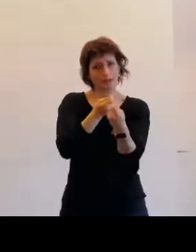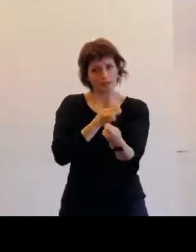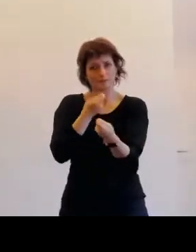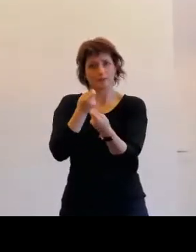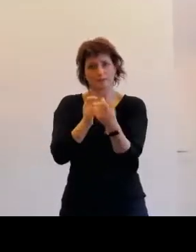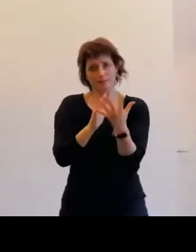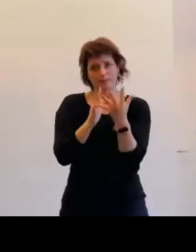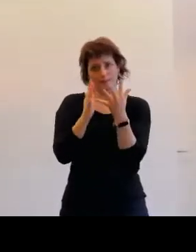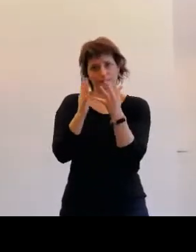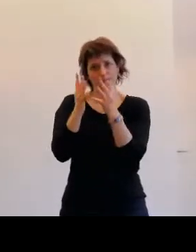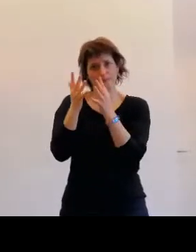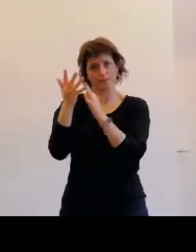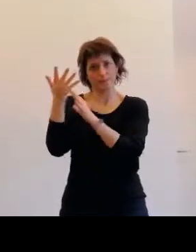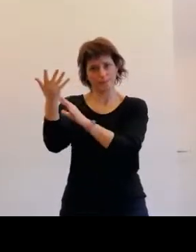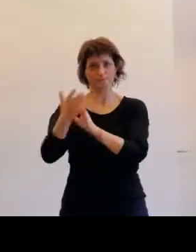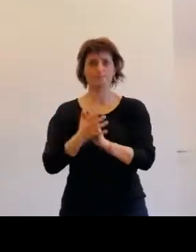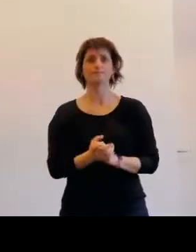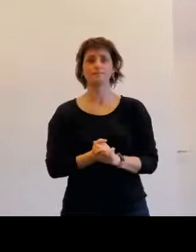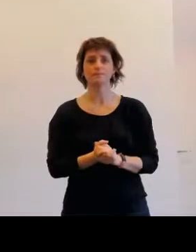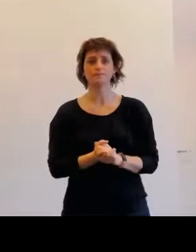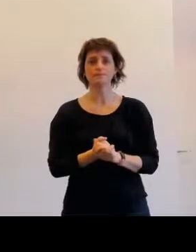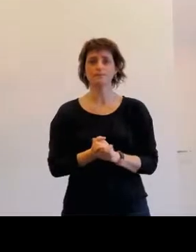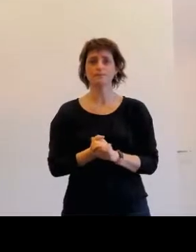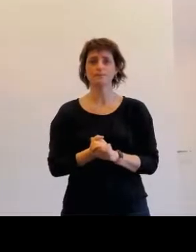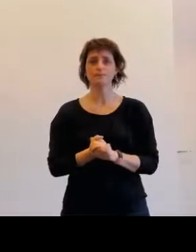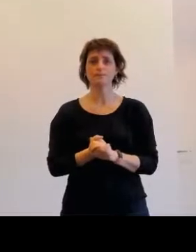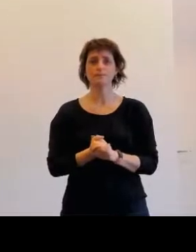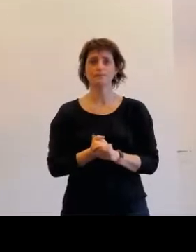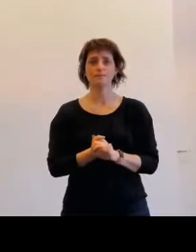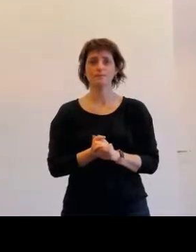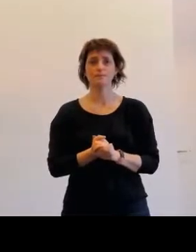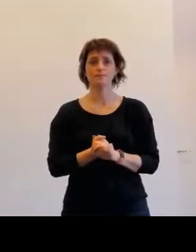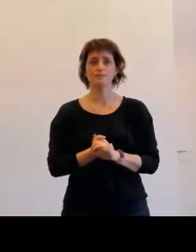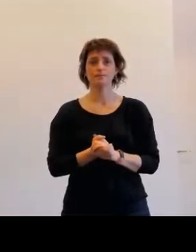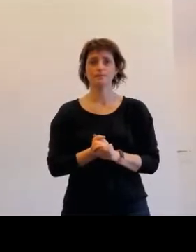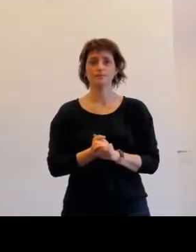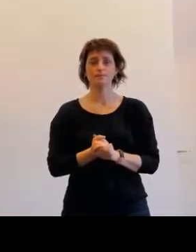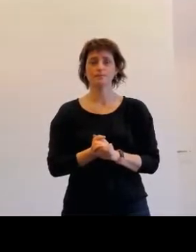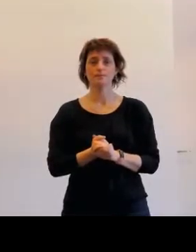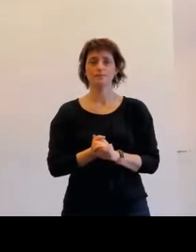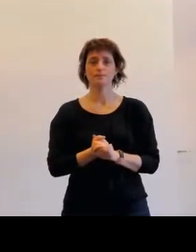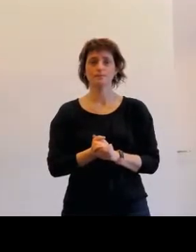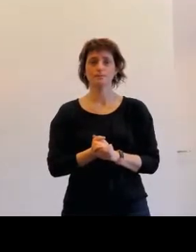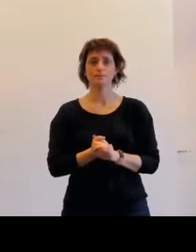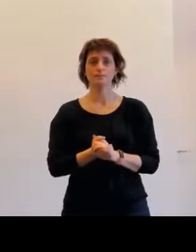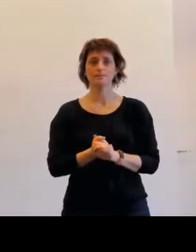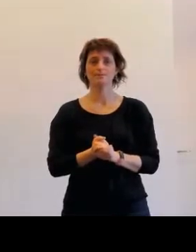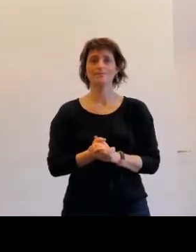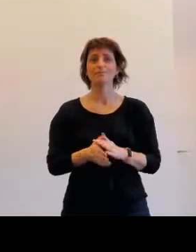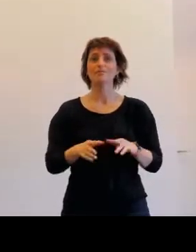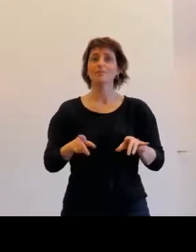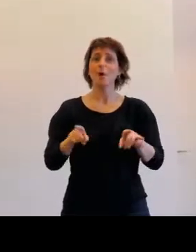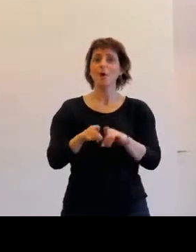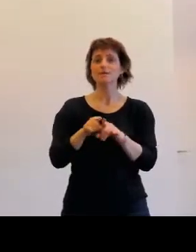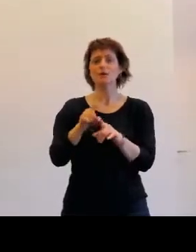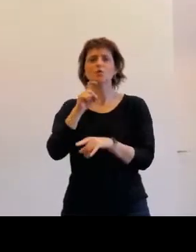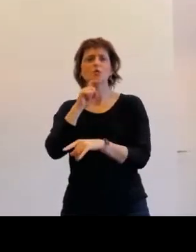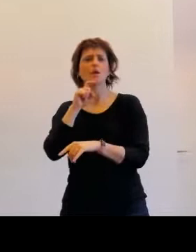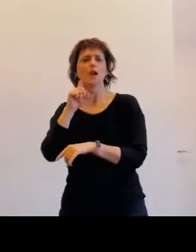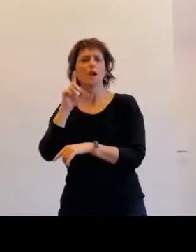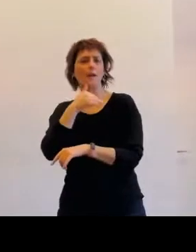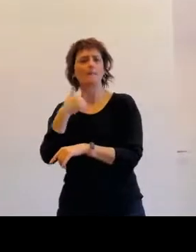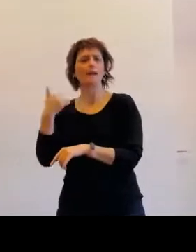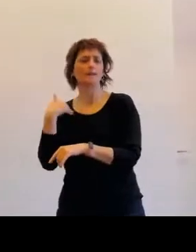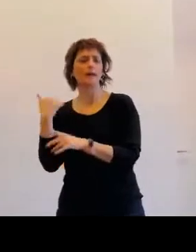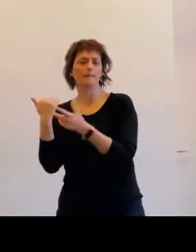la situation sanitaire. Je veux aussi, Nadège Nicolas y reviendra dans un instant, saluer